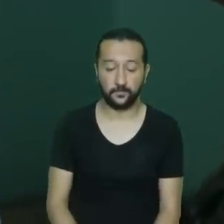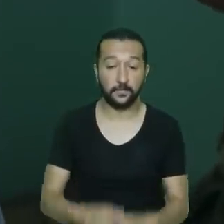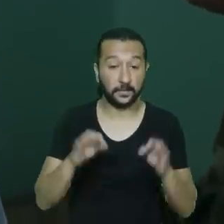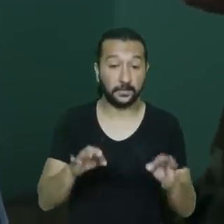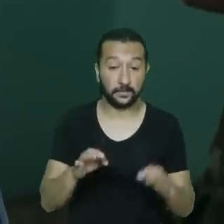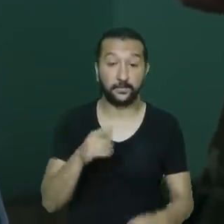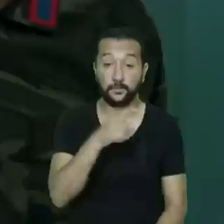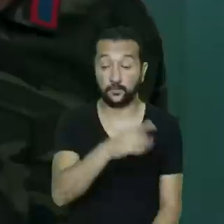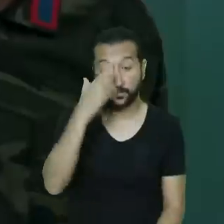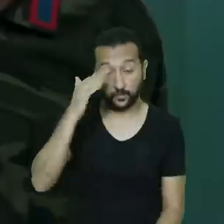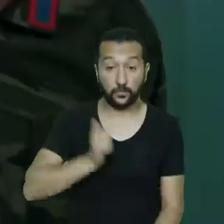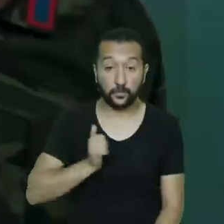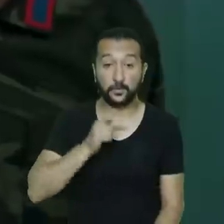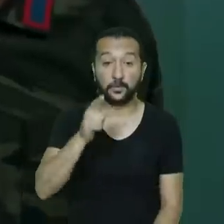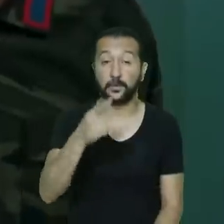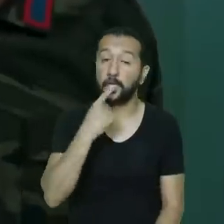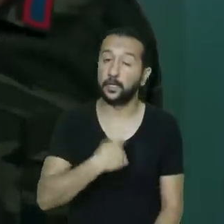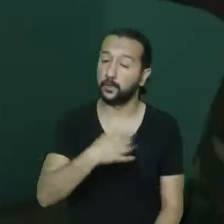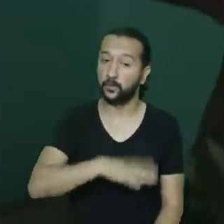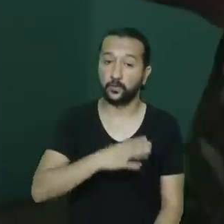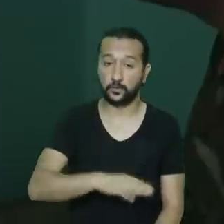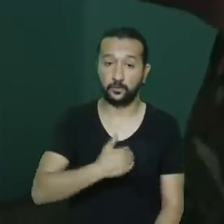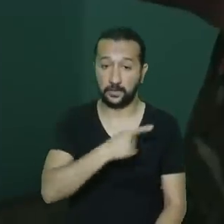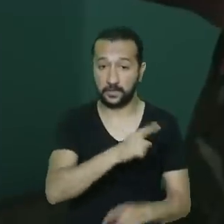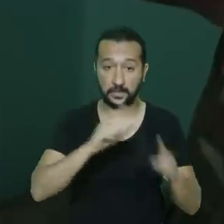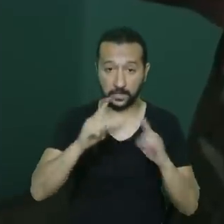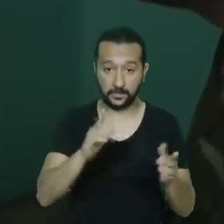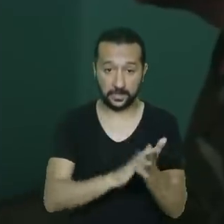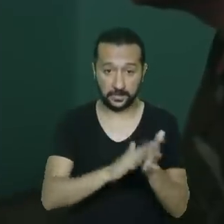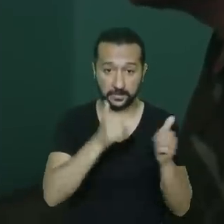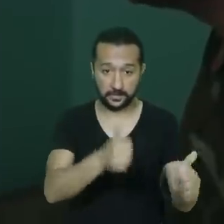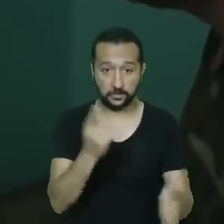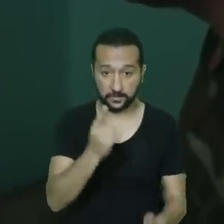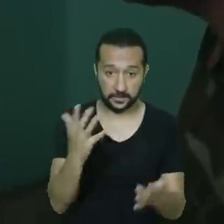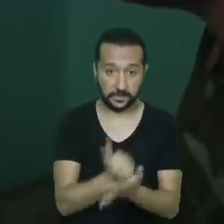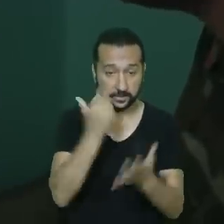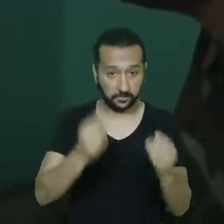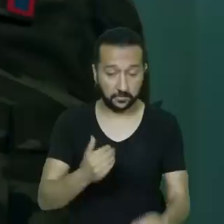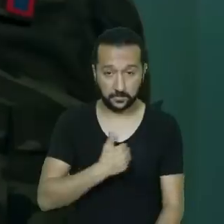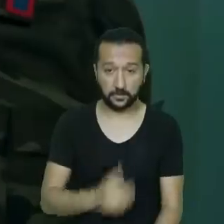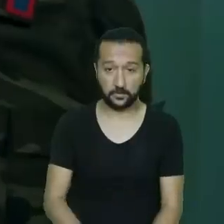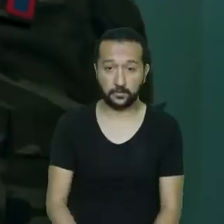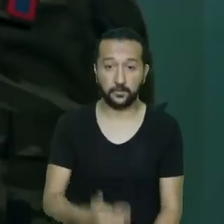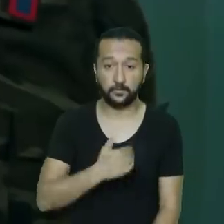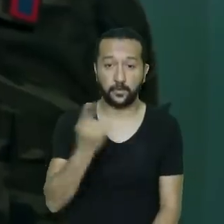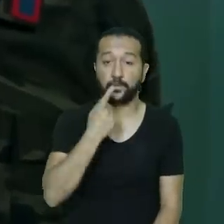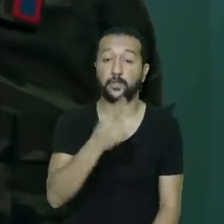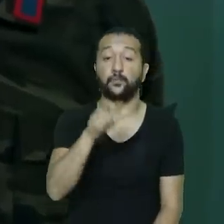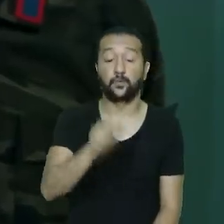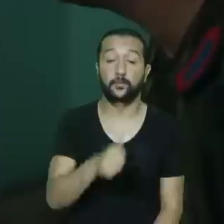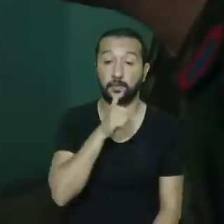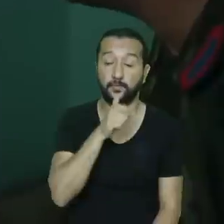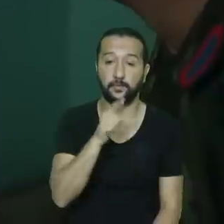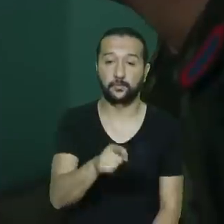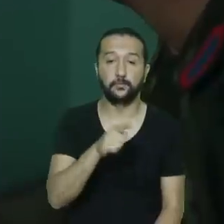olsun. Şimdi komutanım siz ne diyorsunuz yani? Ben açayım mı davayı? Bir şeyler kazanır mıyım yani? Ben bir şey demiyorum